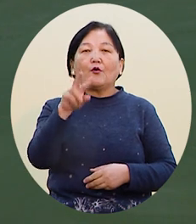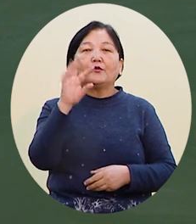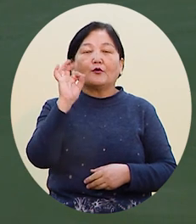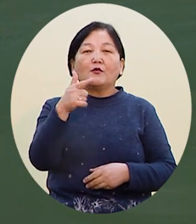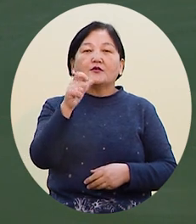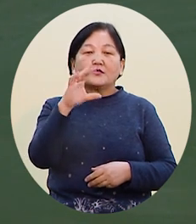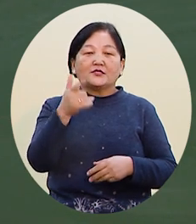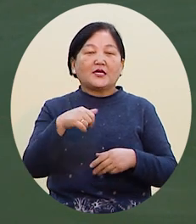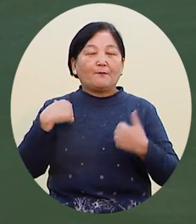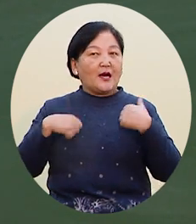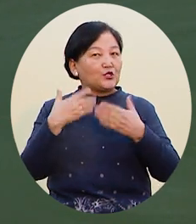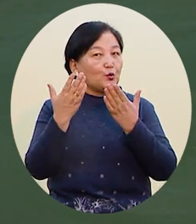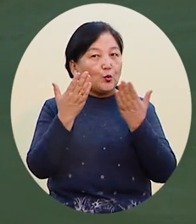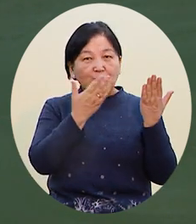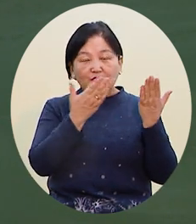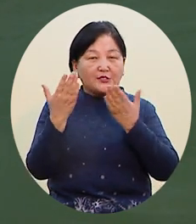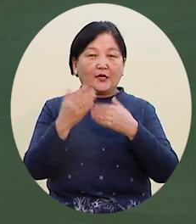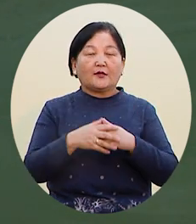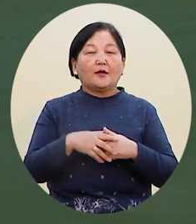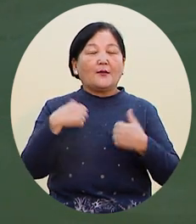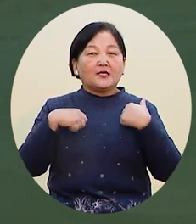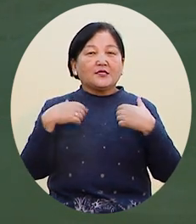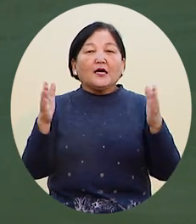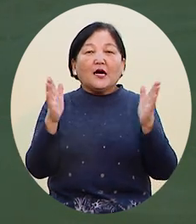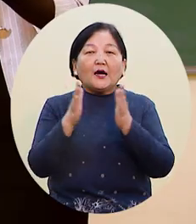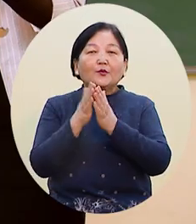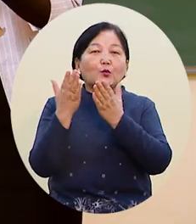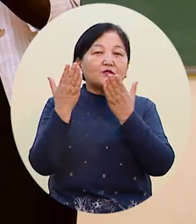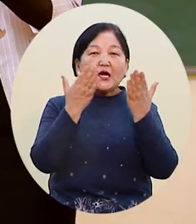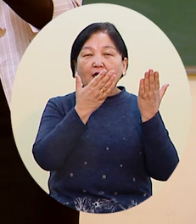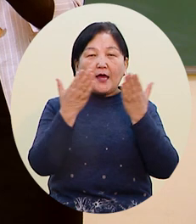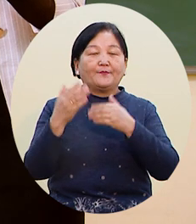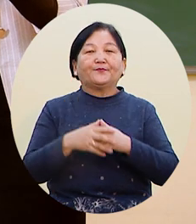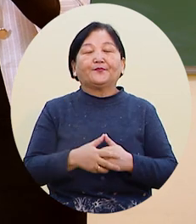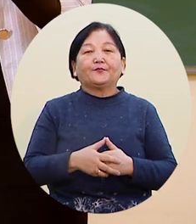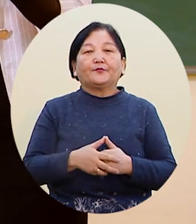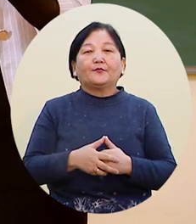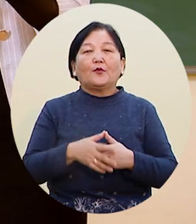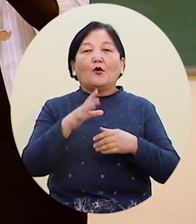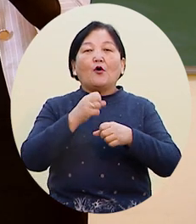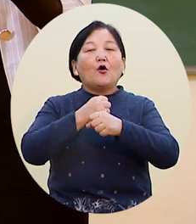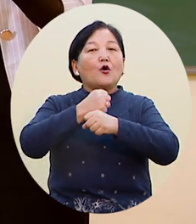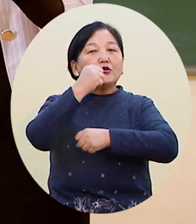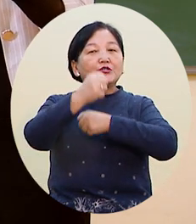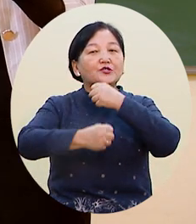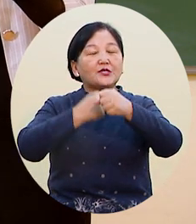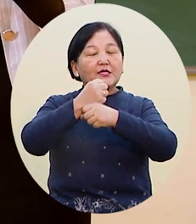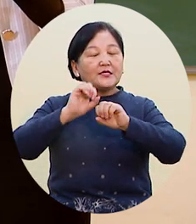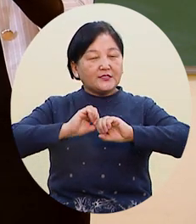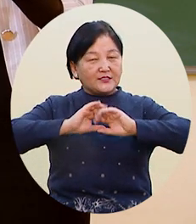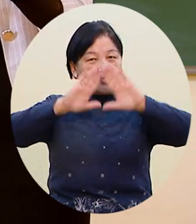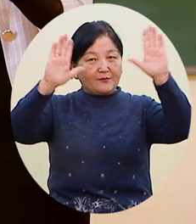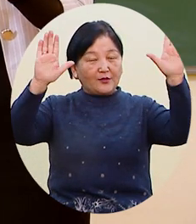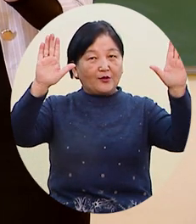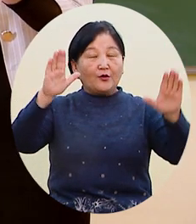Тийм учраас багштайгаа хамтран мөрмөрөөр нь дагаад уншвал сайн байна. За он жилийн цэлмэгт онгон